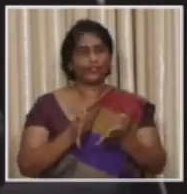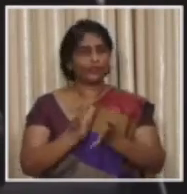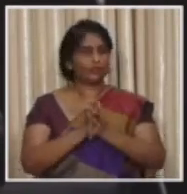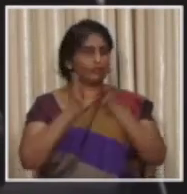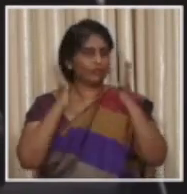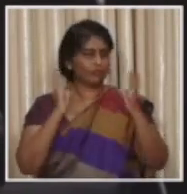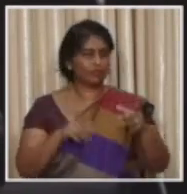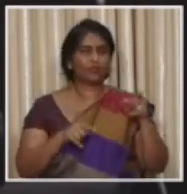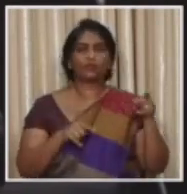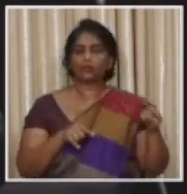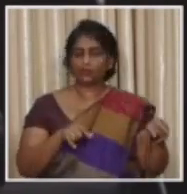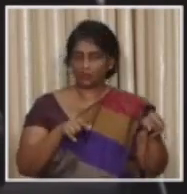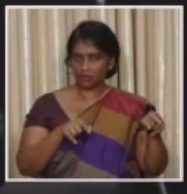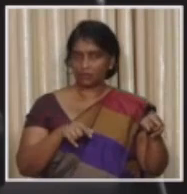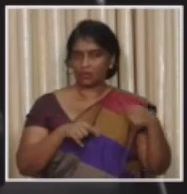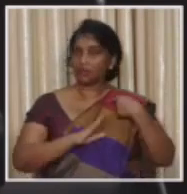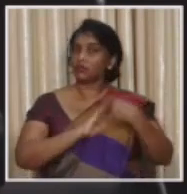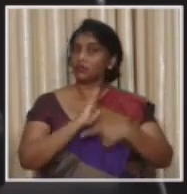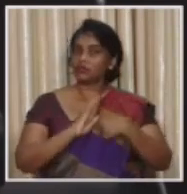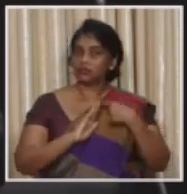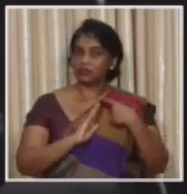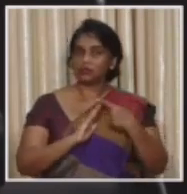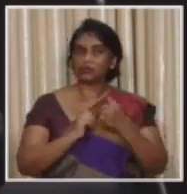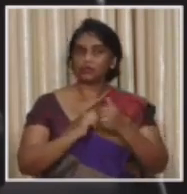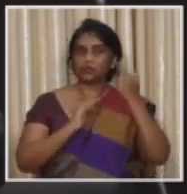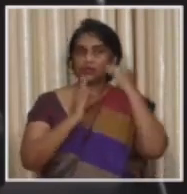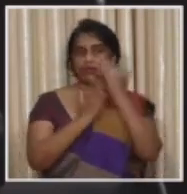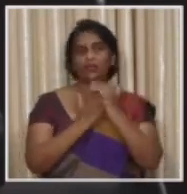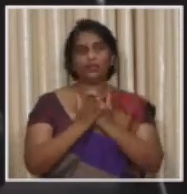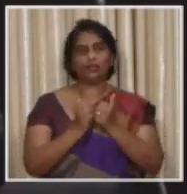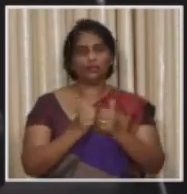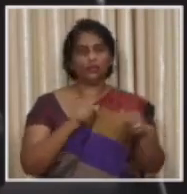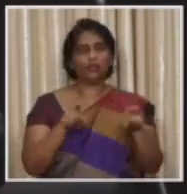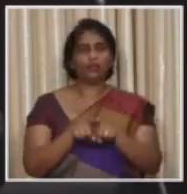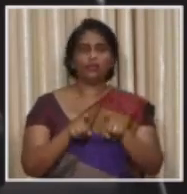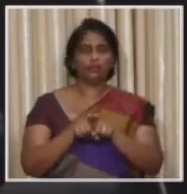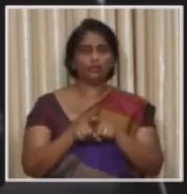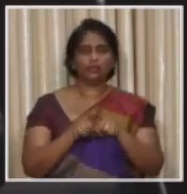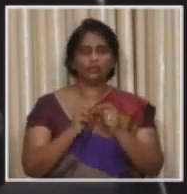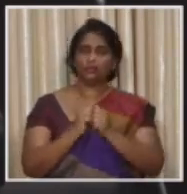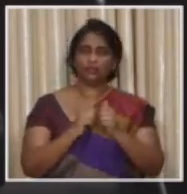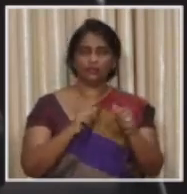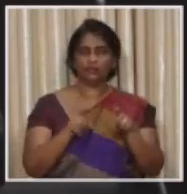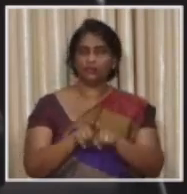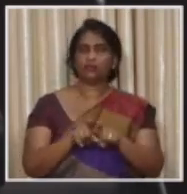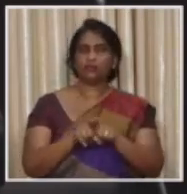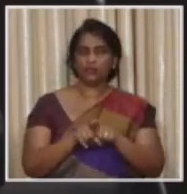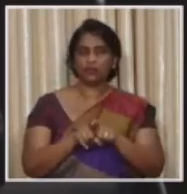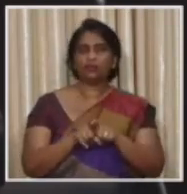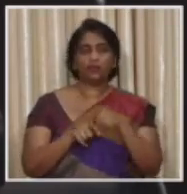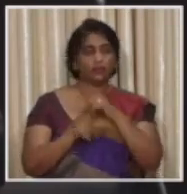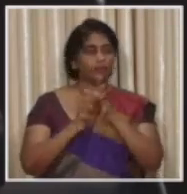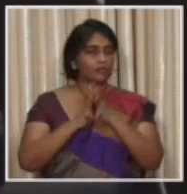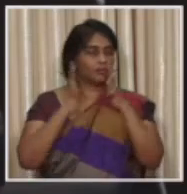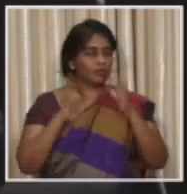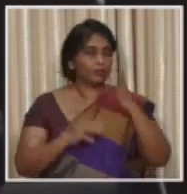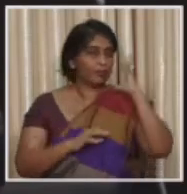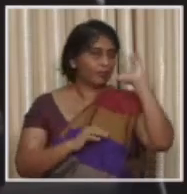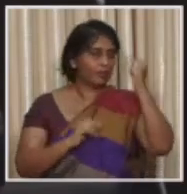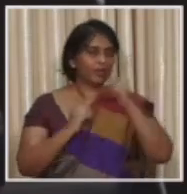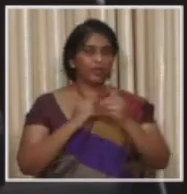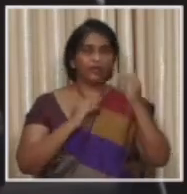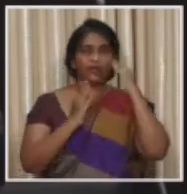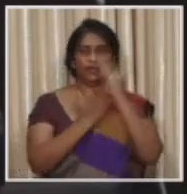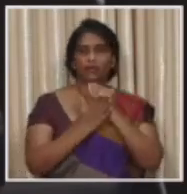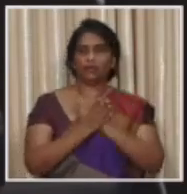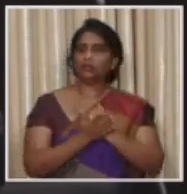ඒගොල්ලෝ මේ රටේ ආණ්ඩුව උපයන දැනෙන් වියදම් කරනවා. හැබැයි ඒක කොච්චර ප්‍රතිඵලදායකද?